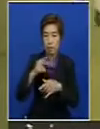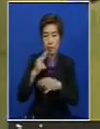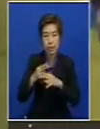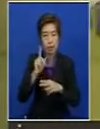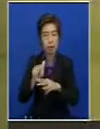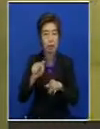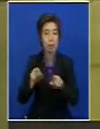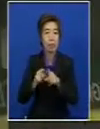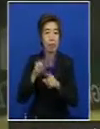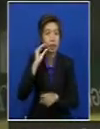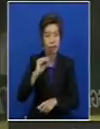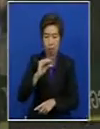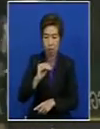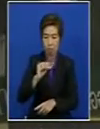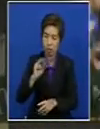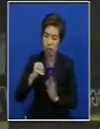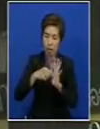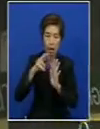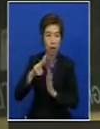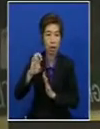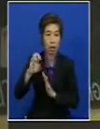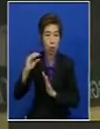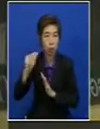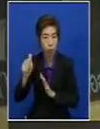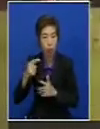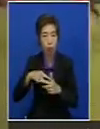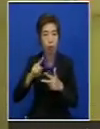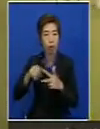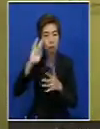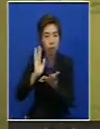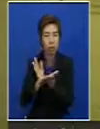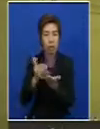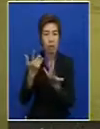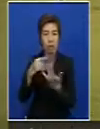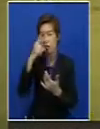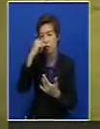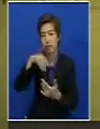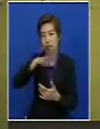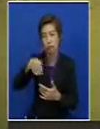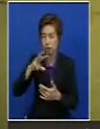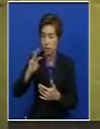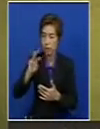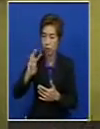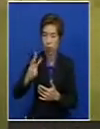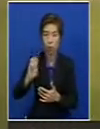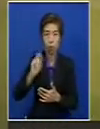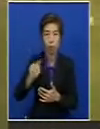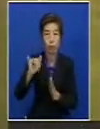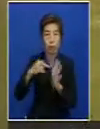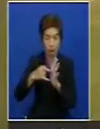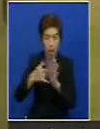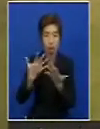างตัวรุกคนสำคัญนะครับแล้วก็มีเพิ่มเติมกับสารวัตรเดดมิดดราเก้นบอสโควิดและวิทยาหมัดล้ำกับตันทีม